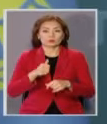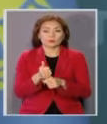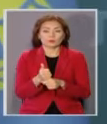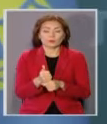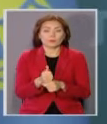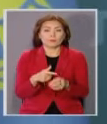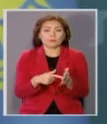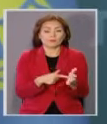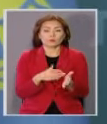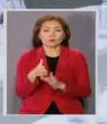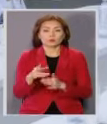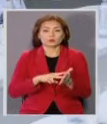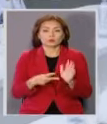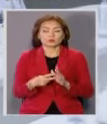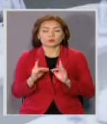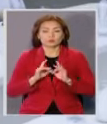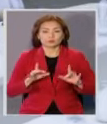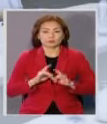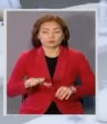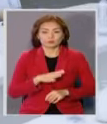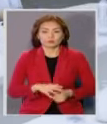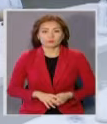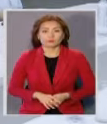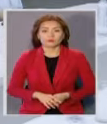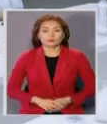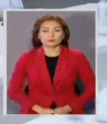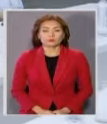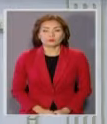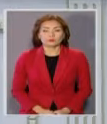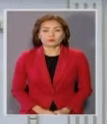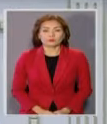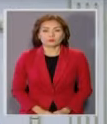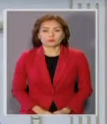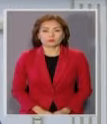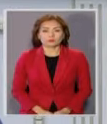басшылары есеп беріп, алдағы жоспарларымен бөлісті. Ислам Аманқос, Лек Қабылғымаров, жаңалық қызметі.